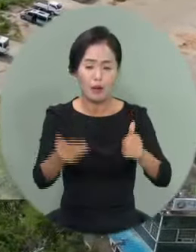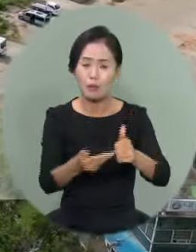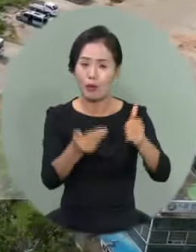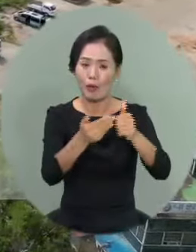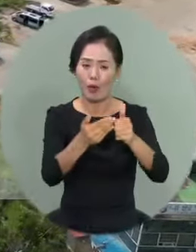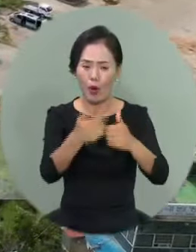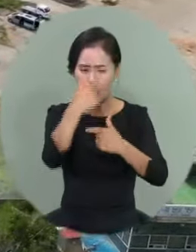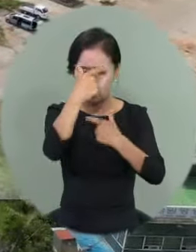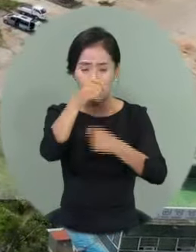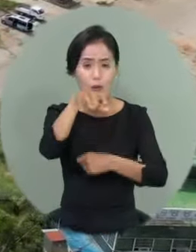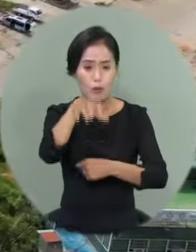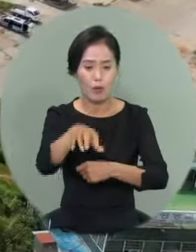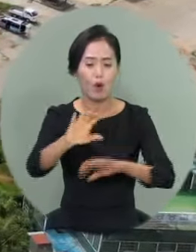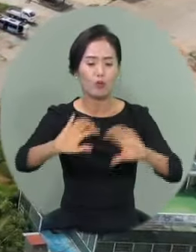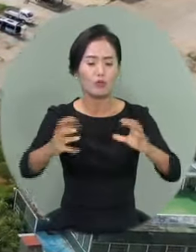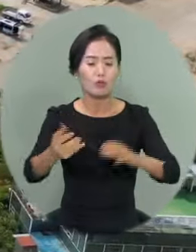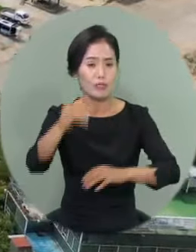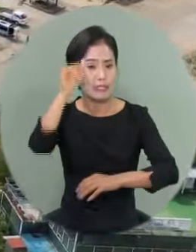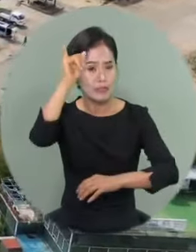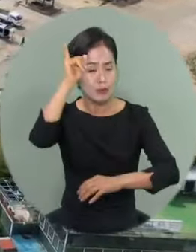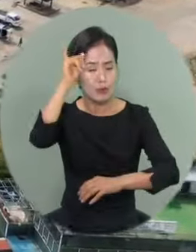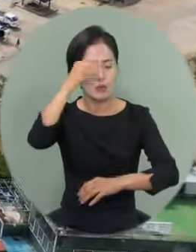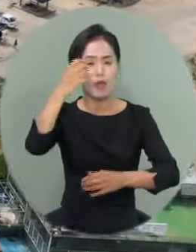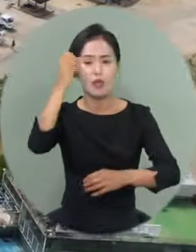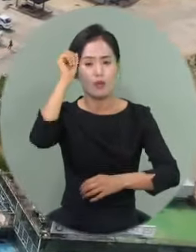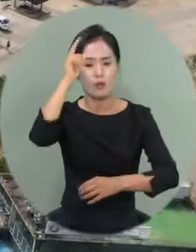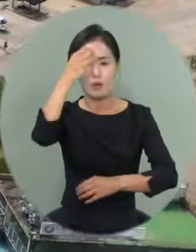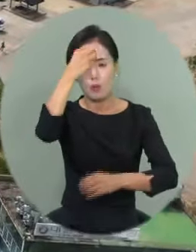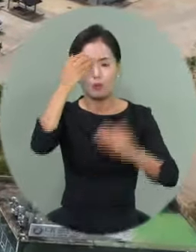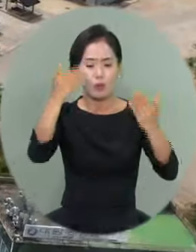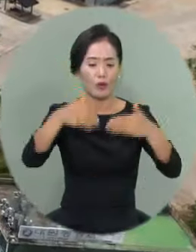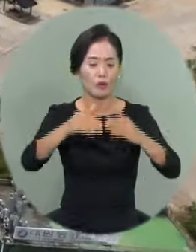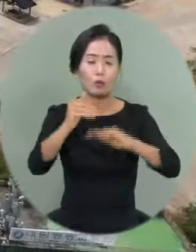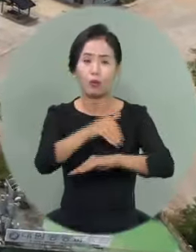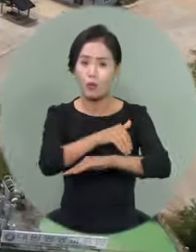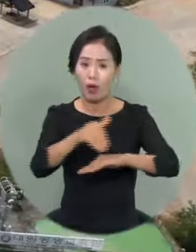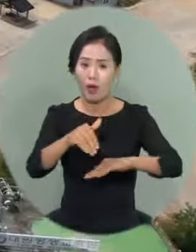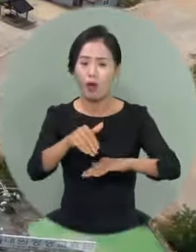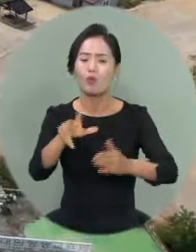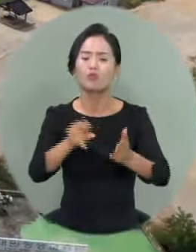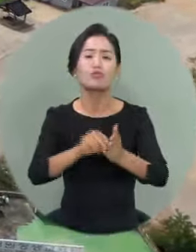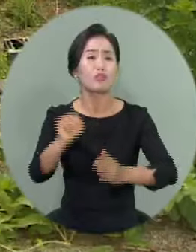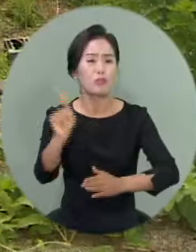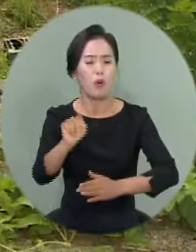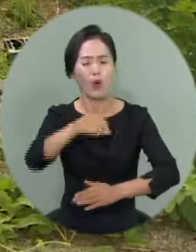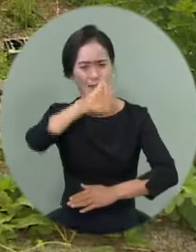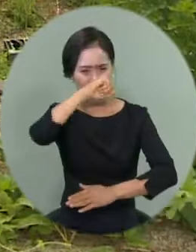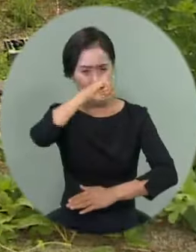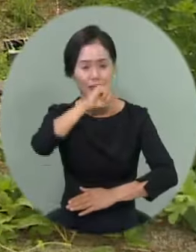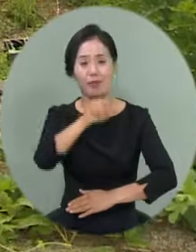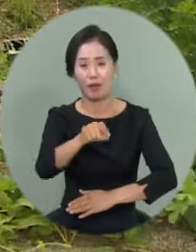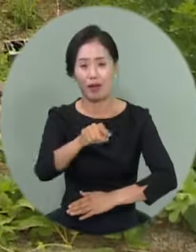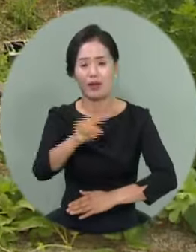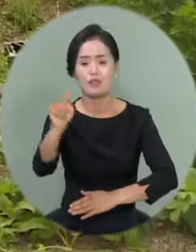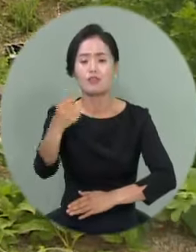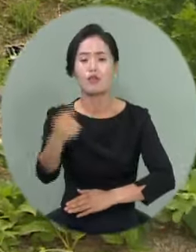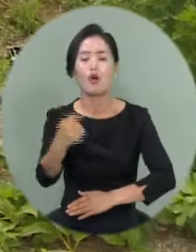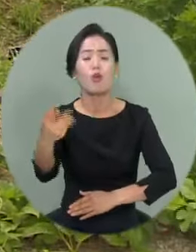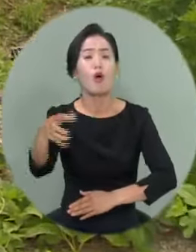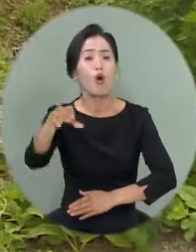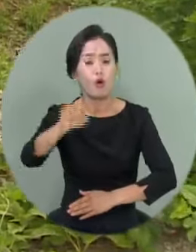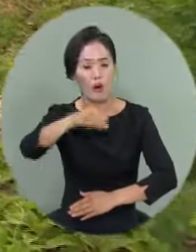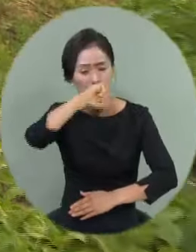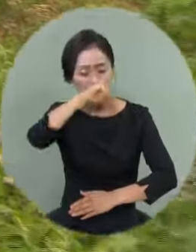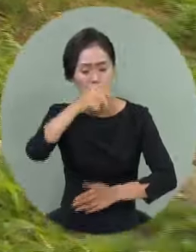최적지로 국립인공지능 영재고등학교가 들어설 예정입니다. 문제는 예산입니다. 천억 원으로 예상되는